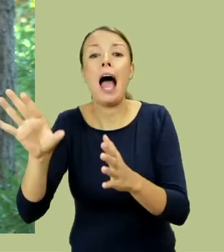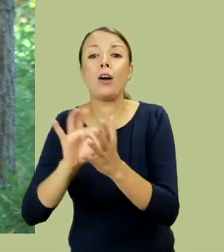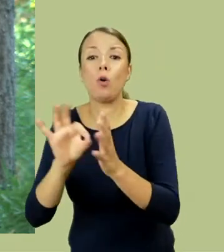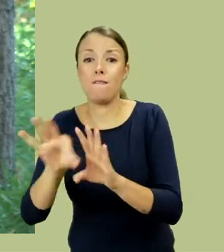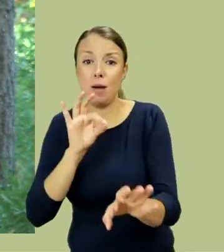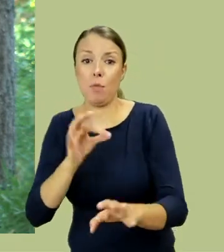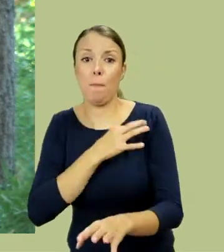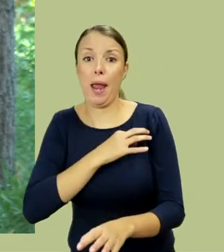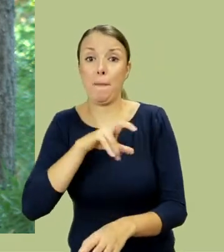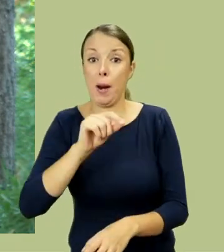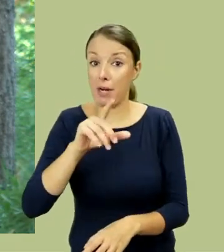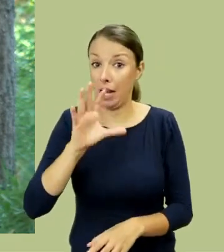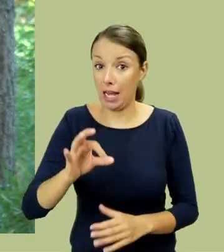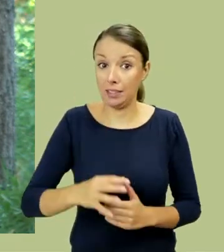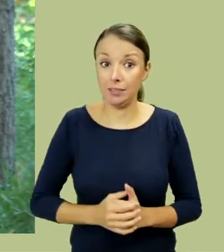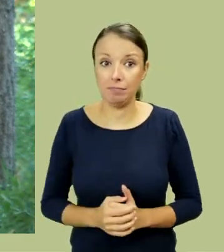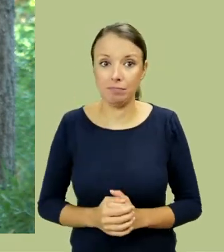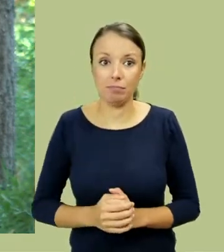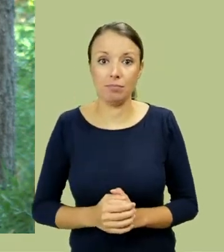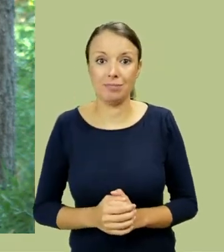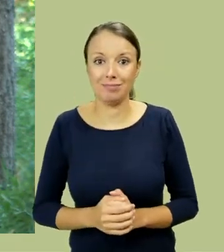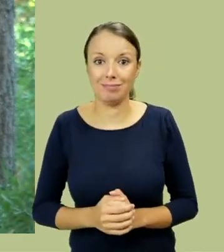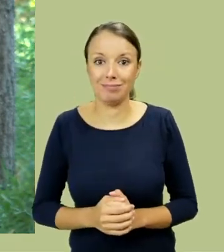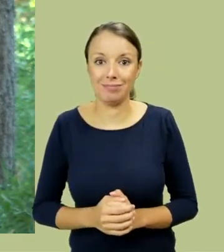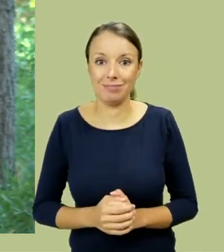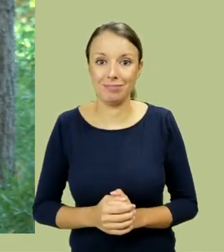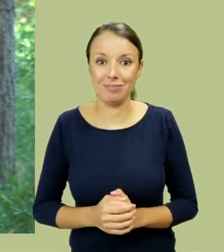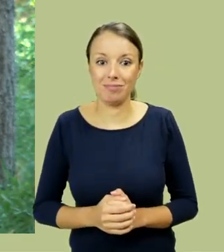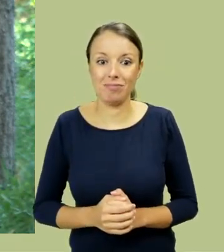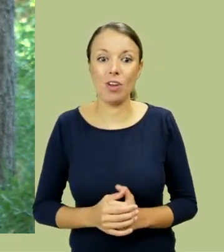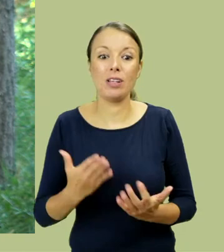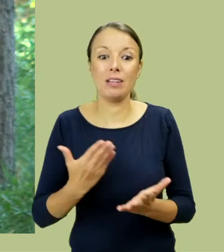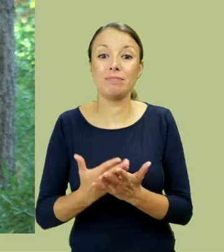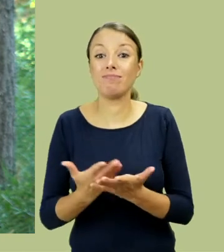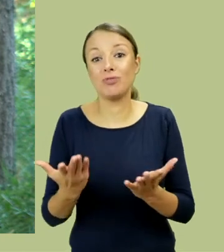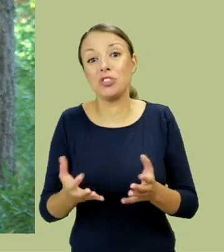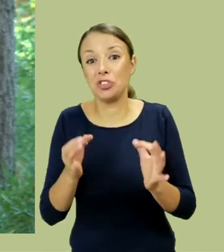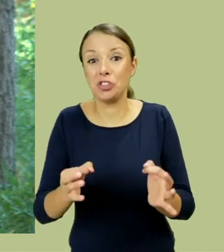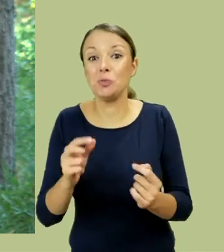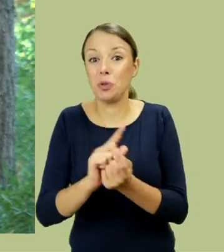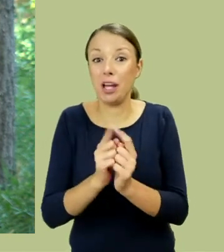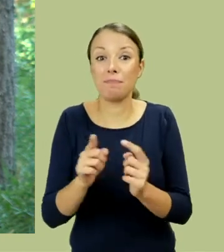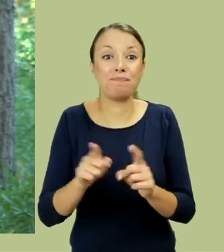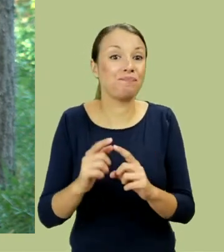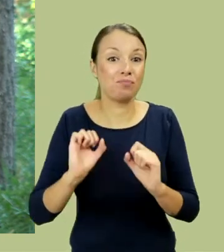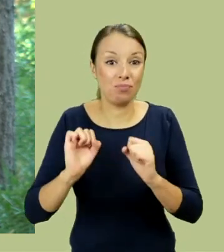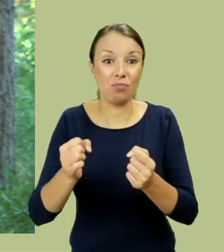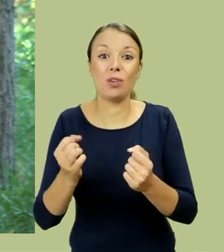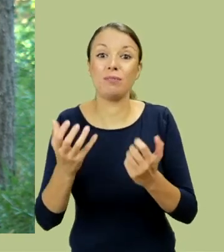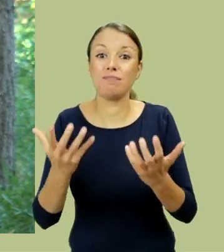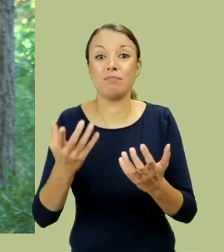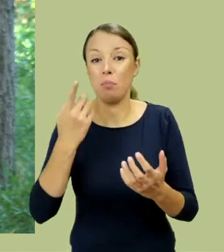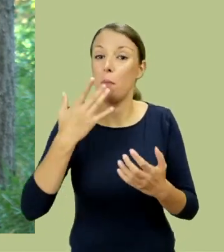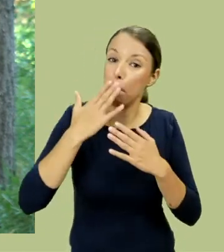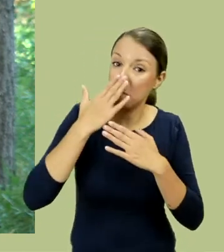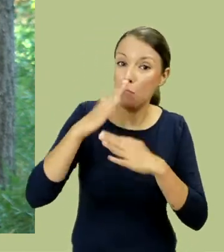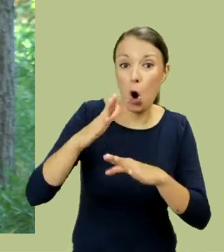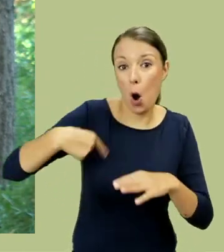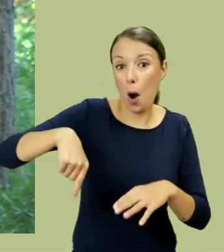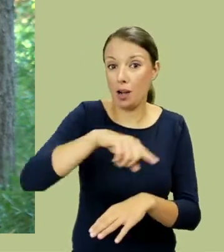muszę, aczkolwiek mamy po to nasze spotkanie i działanie, żeby pokazać, że kobiety były pomijane,